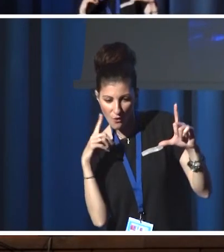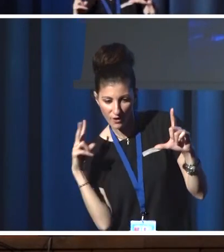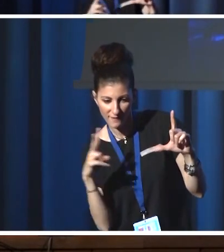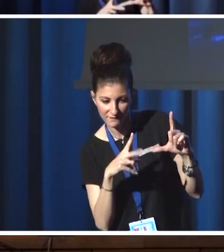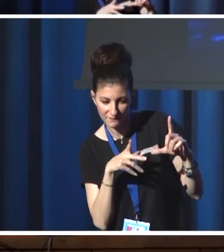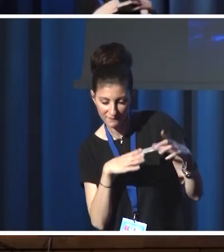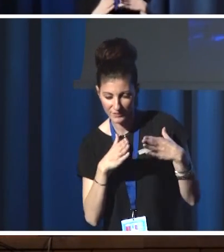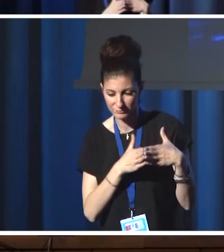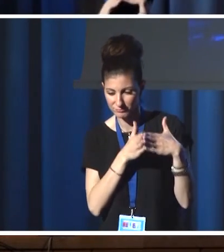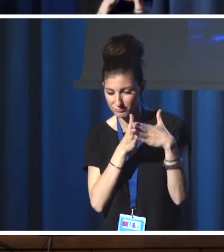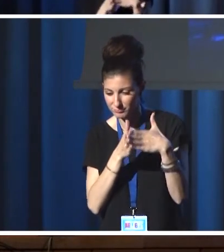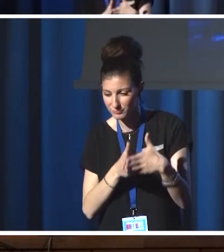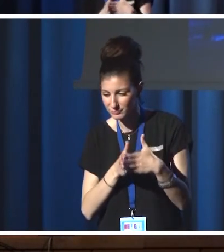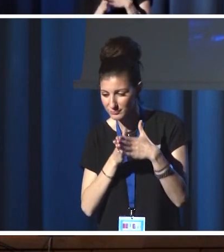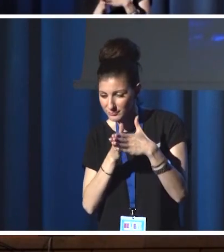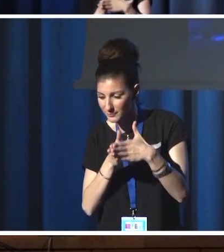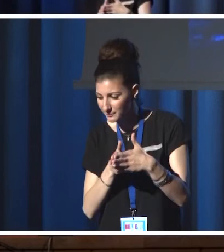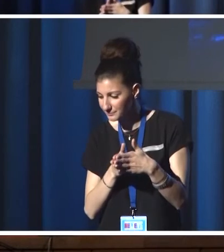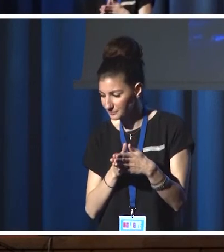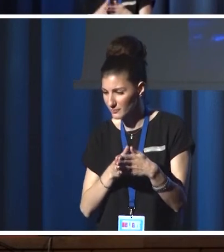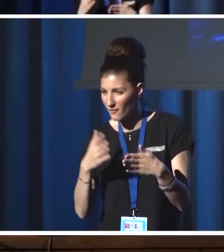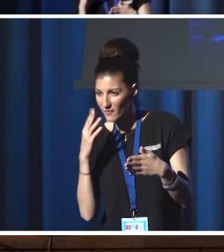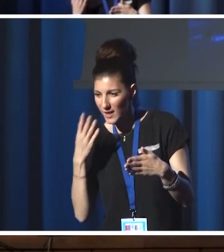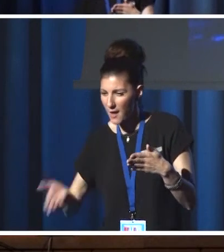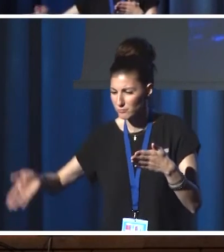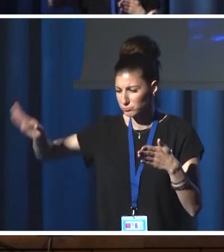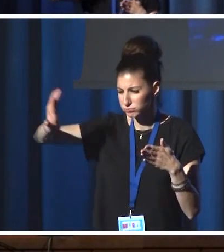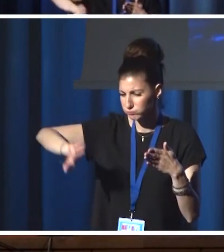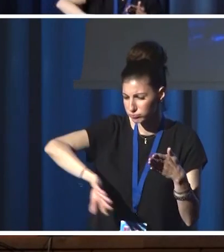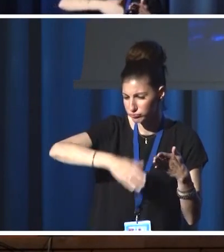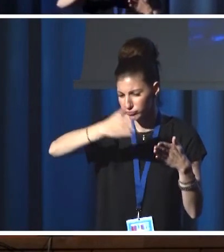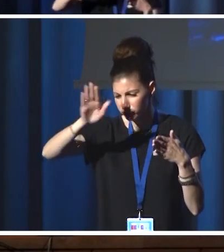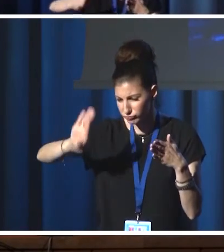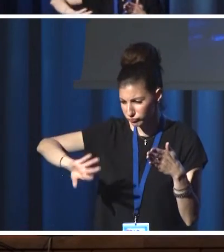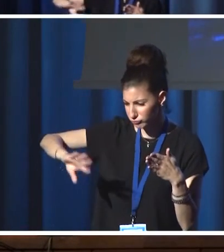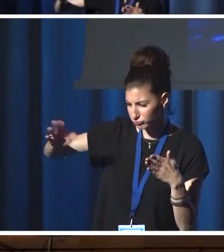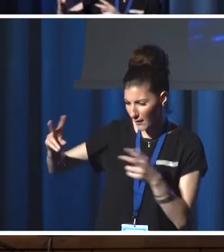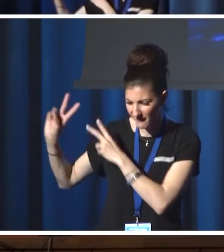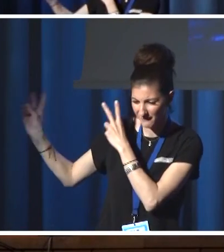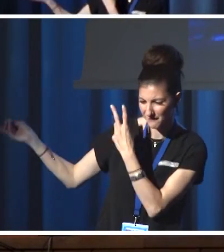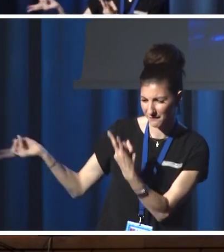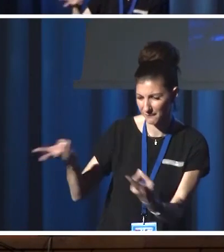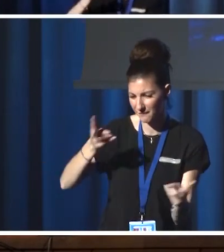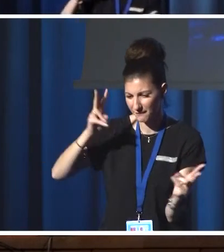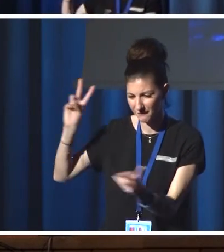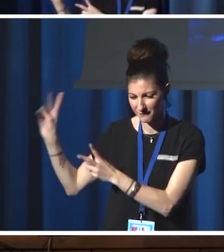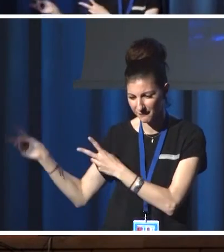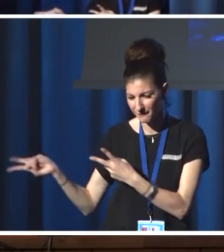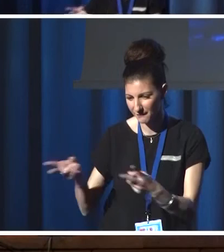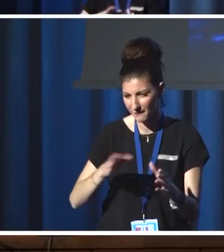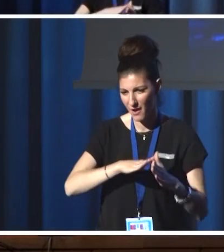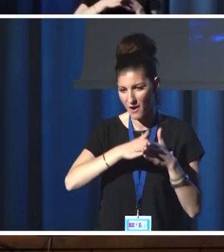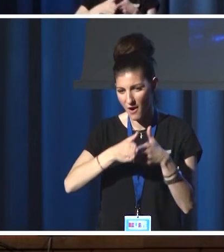στο στην προβολή έχω βάλλει και την τρικυμία του δεν θα είναι εύκολο ταξίδι αλλά κάθε μέρα που θα ξυπνάμε θα κοιτάμε τον